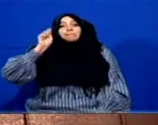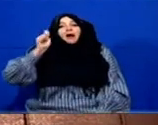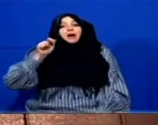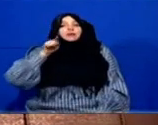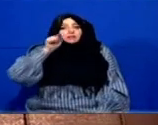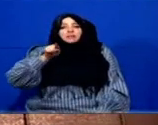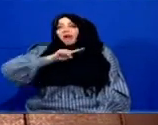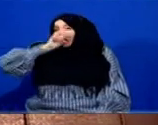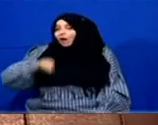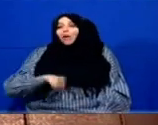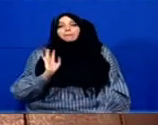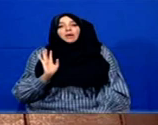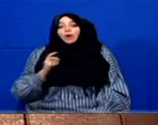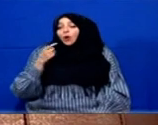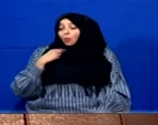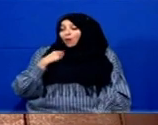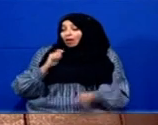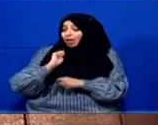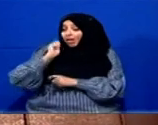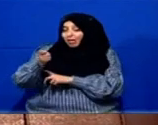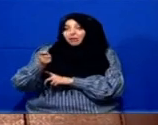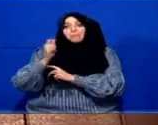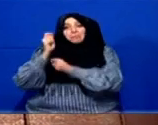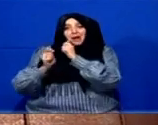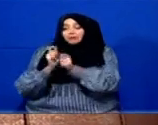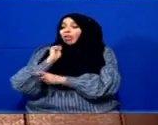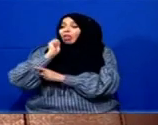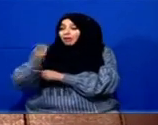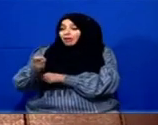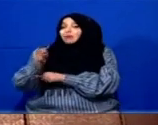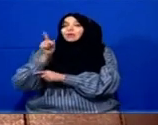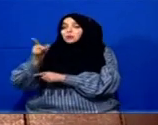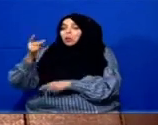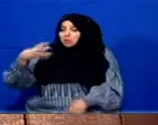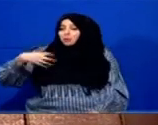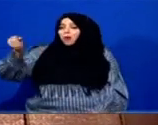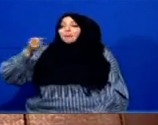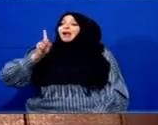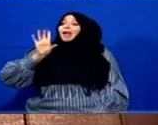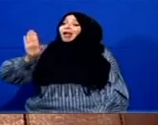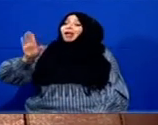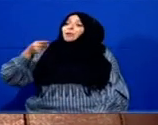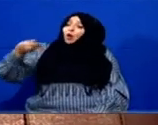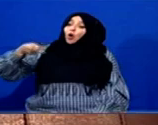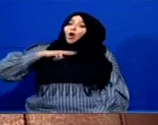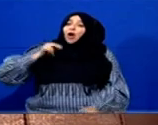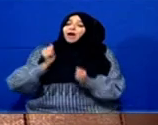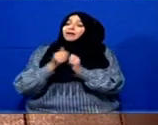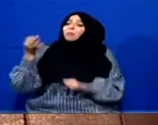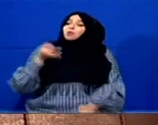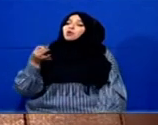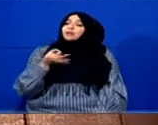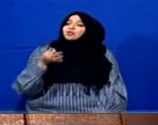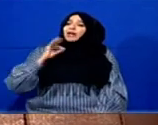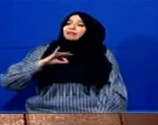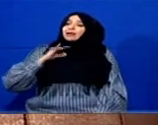يقول اقرضتك هذا المبلغ مقابل نسبه فائده تقدم